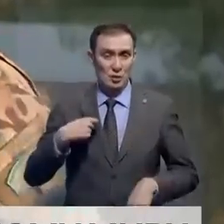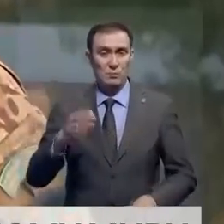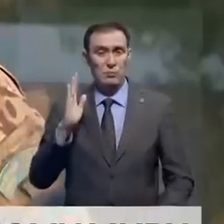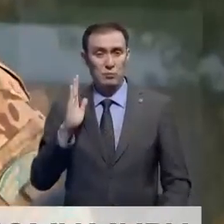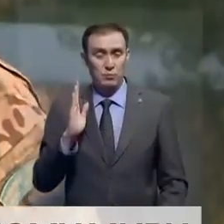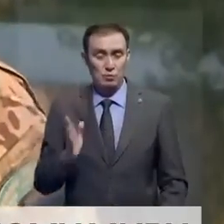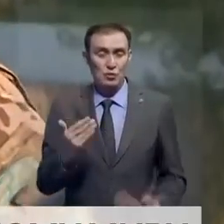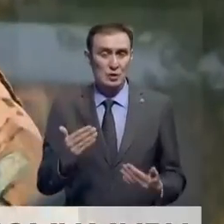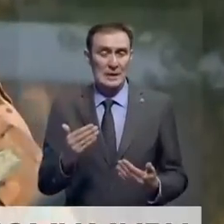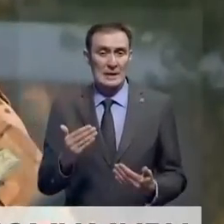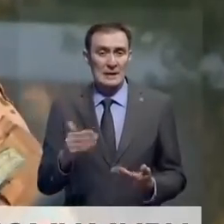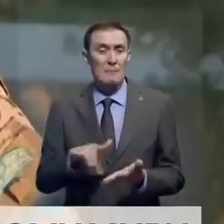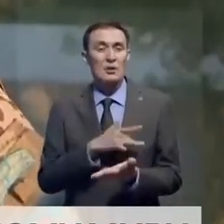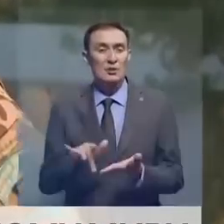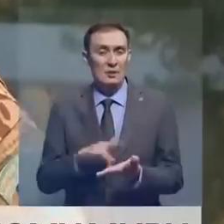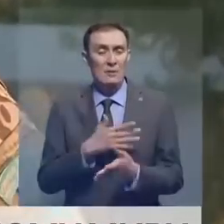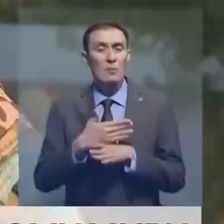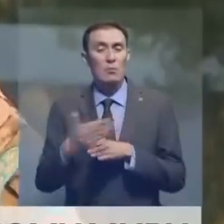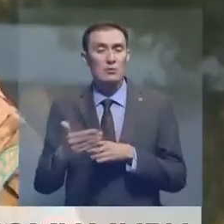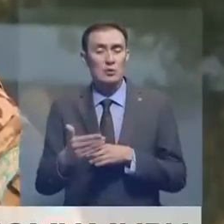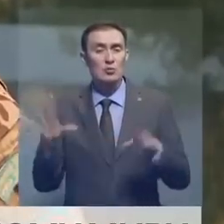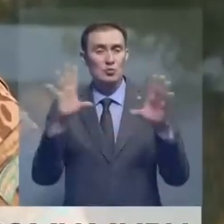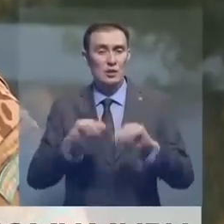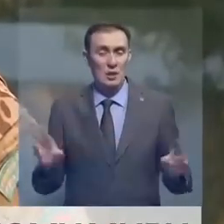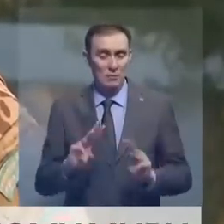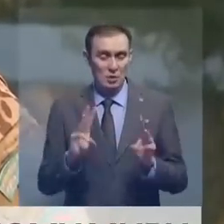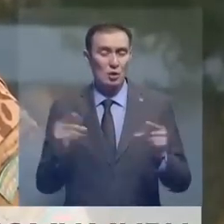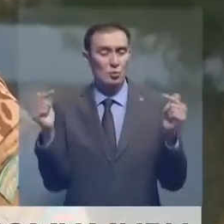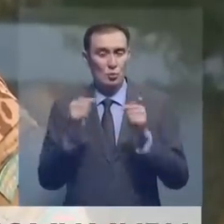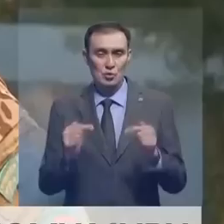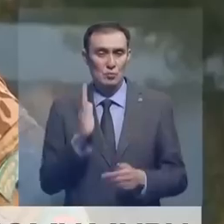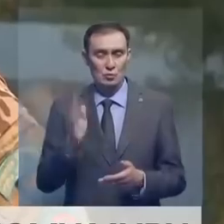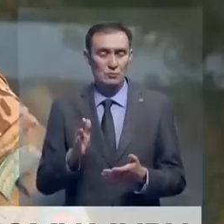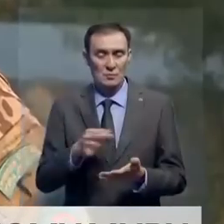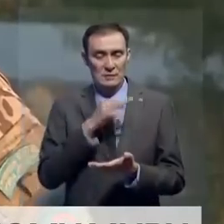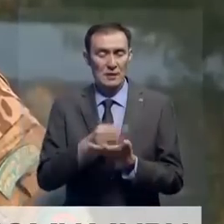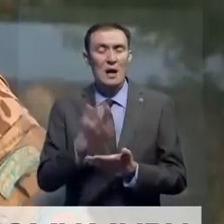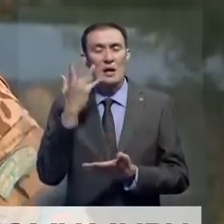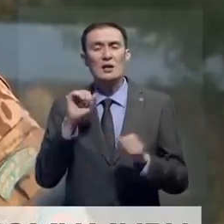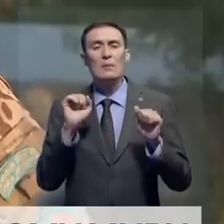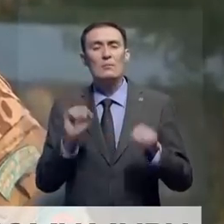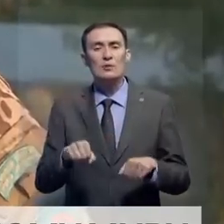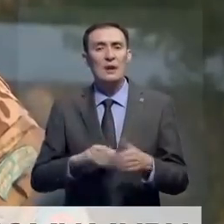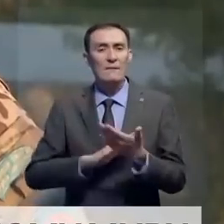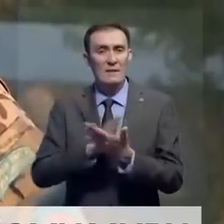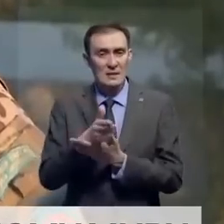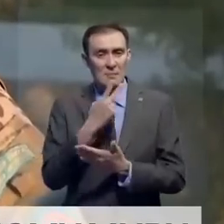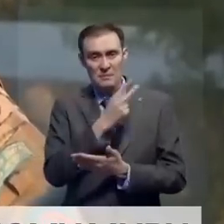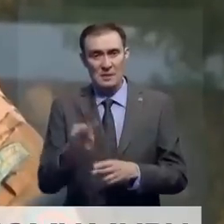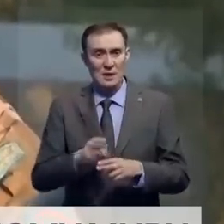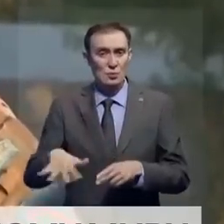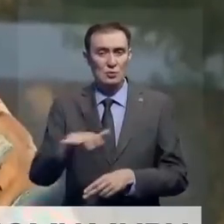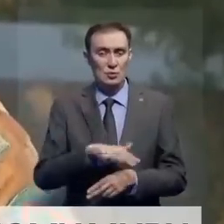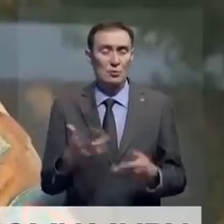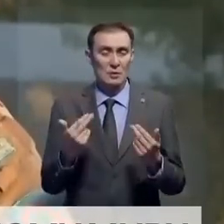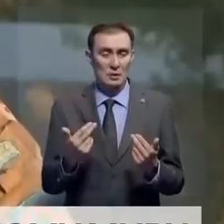уже ущерб будем подсчитывать после втушения пожара Конечно когда можно будет зайти на эту территорию да